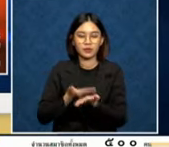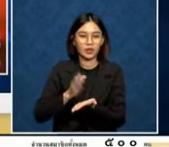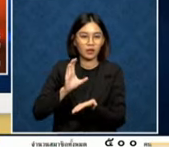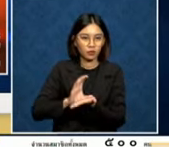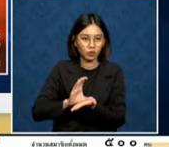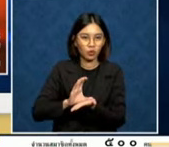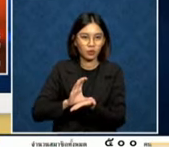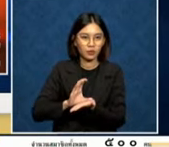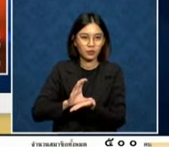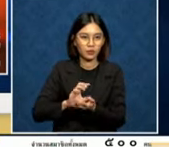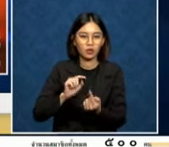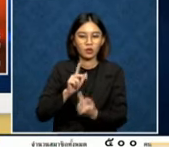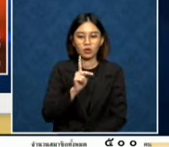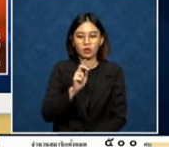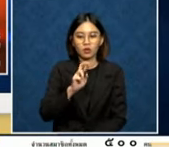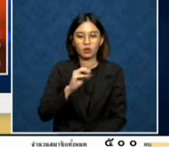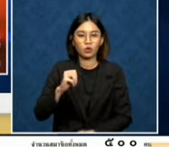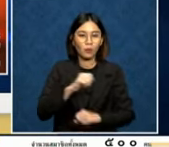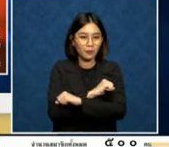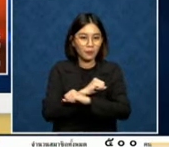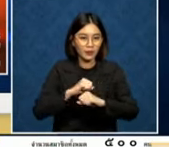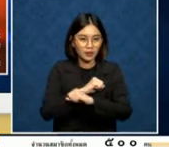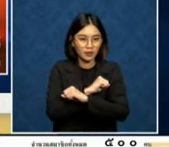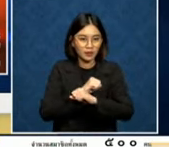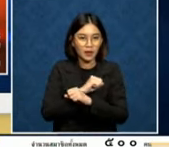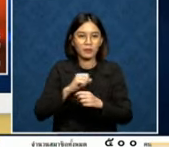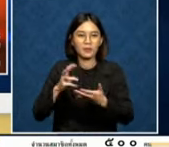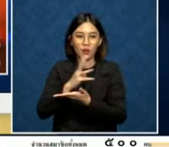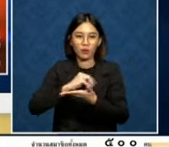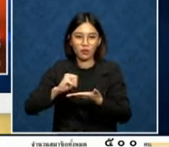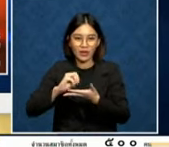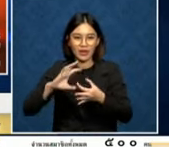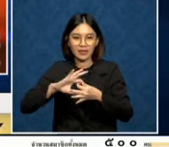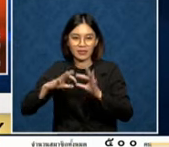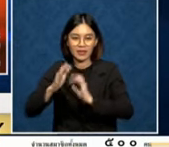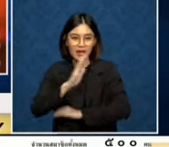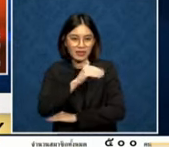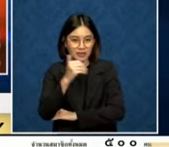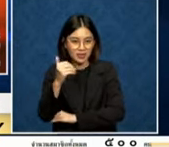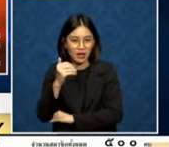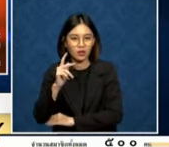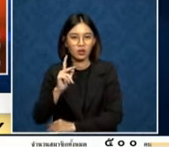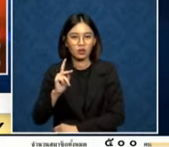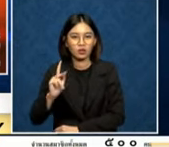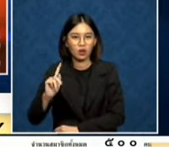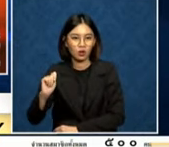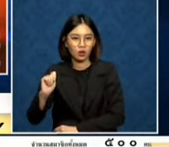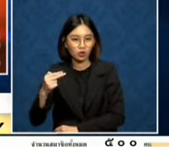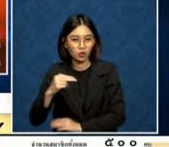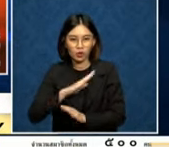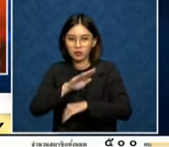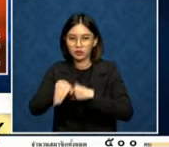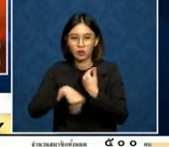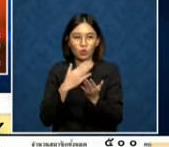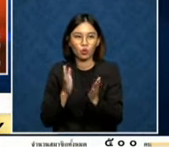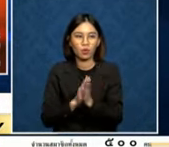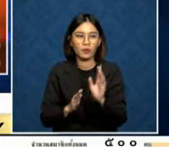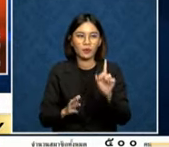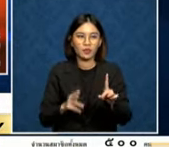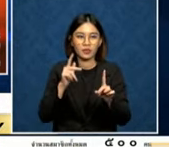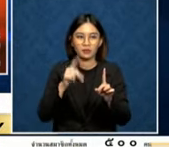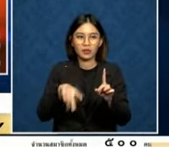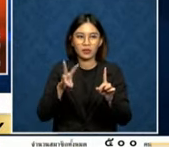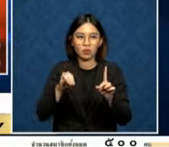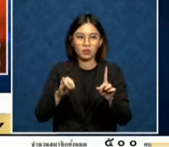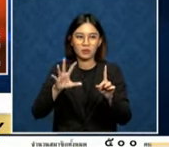ให้กบกรมพลศึกษามหาวิทยาลัยกีฬาแห่งชาตินะครับการกีฬาแห่งประเทศไทยเป็นจำนวนเงินรวมกว่า 1,0